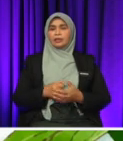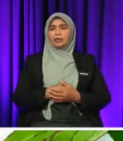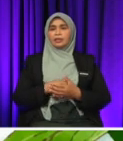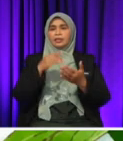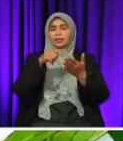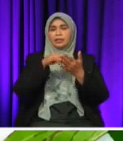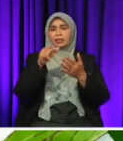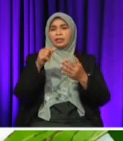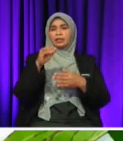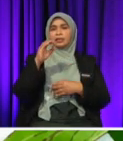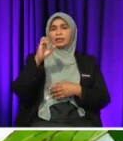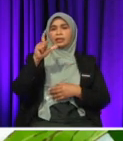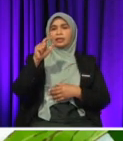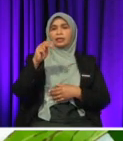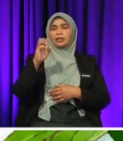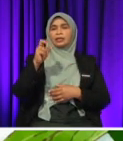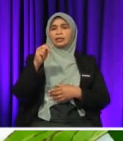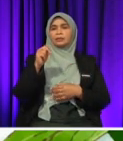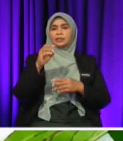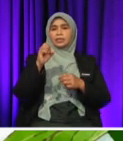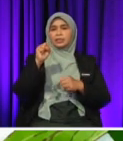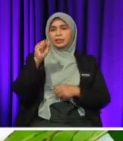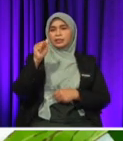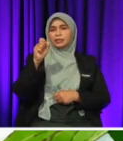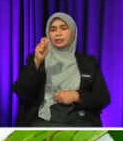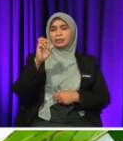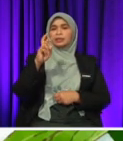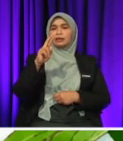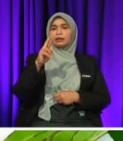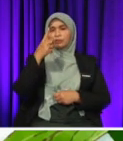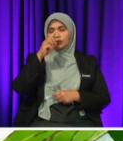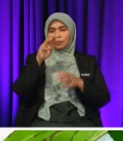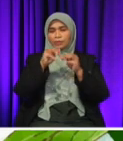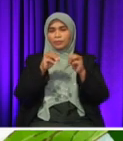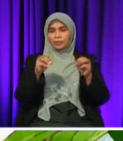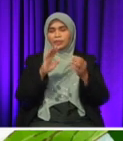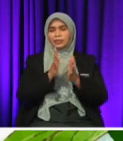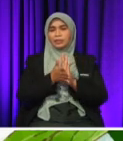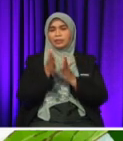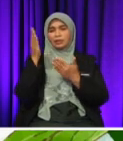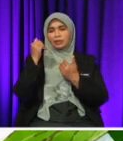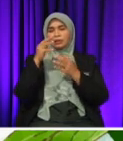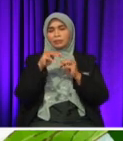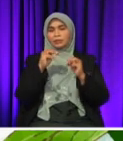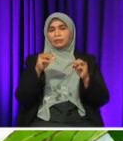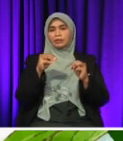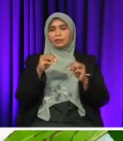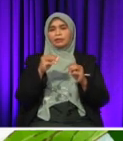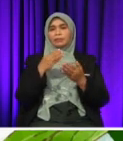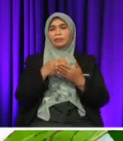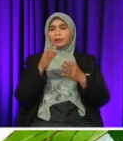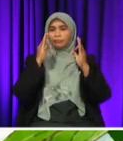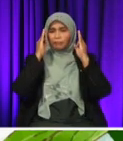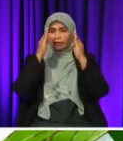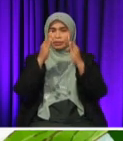sastra yang baru untuk murid-murid semua jadi kita harap memberikan fokus dan penekanan yang tinggi kepada